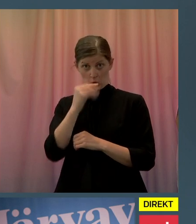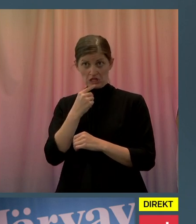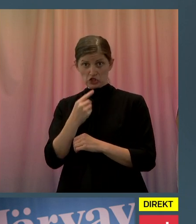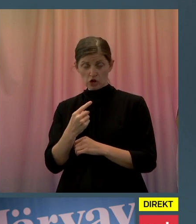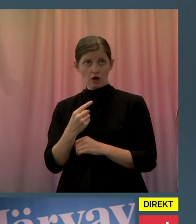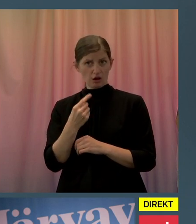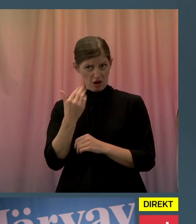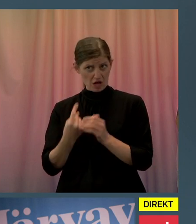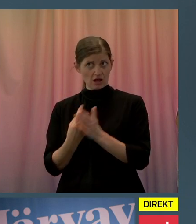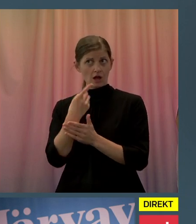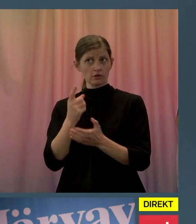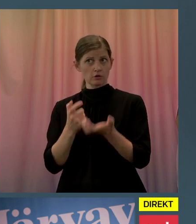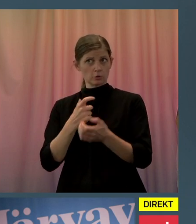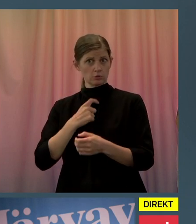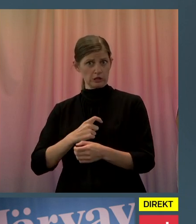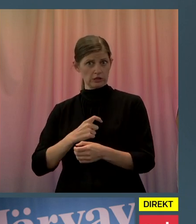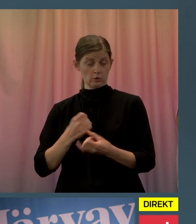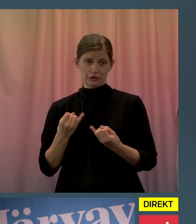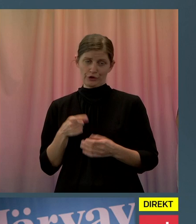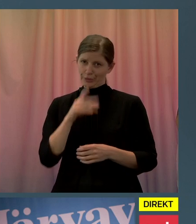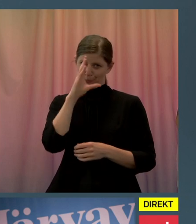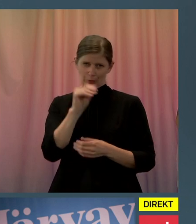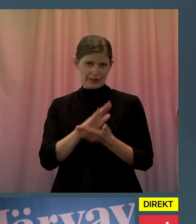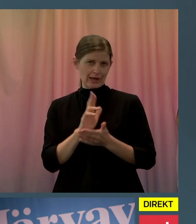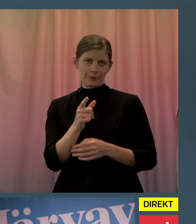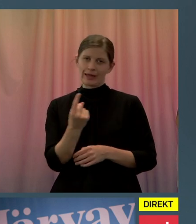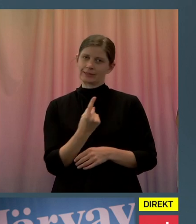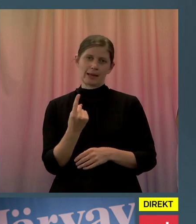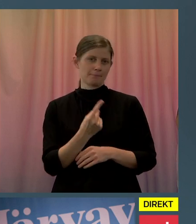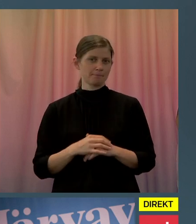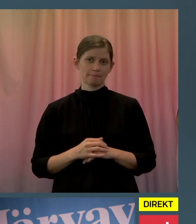sa en liten pojke som inte längre går ut ensam.